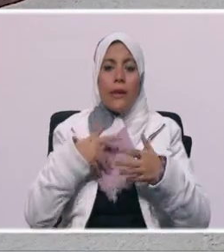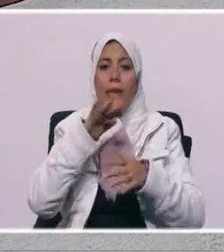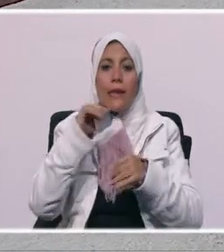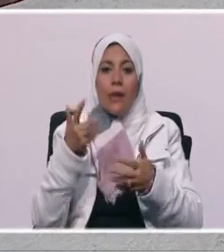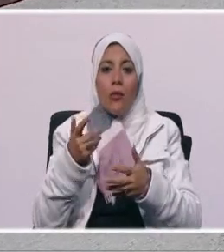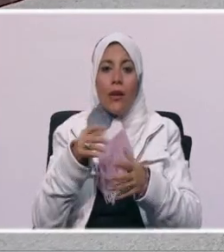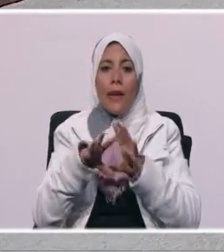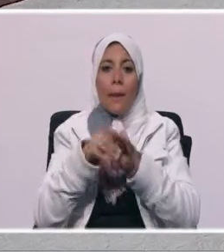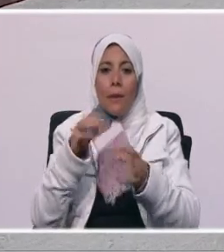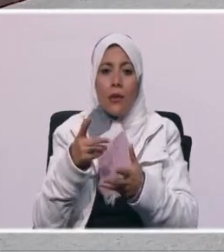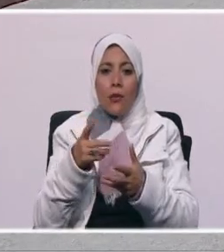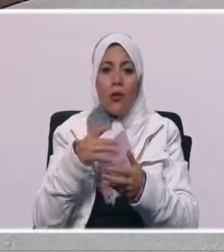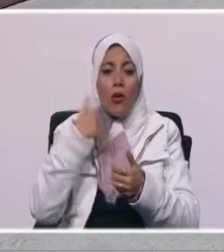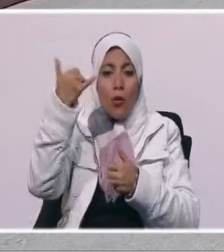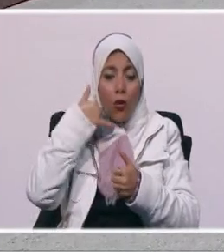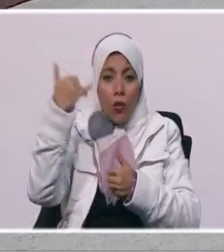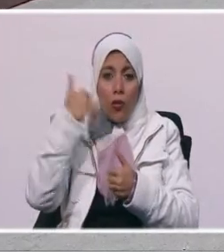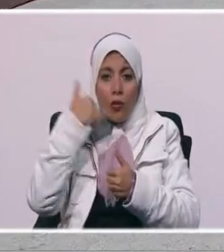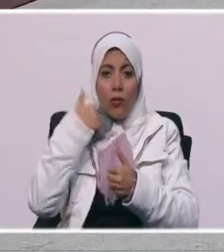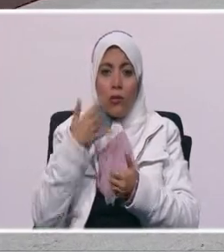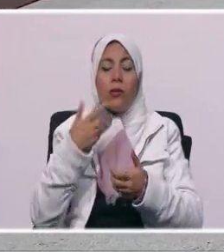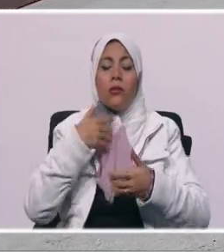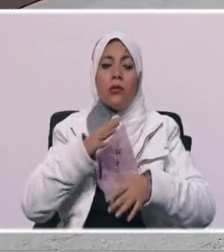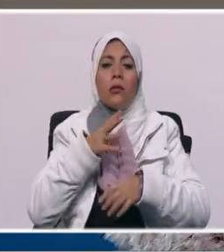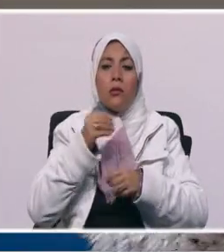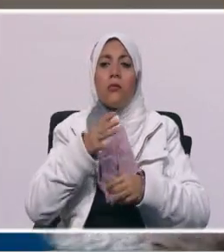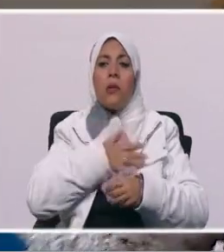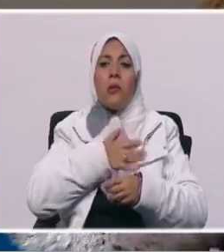هتفضل يا تتصل بيا عشان تطمن عليا، وانا اصلا